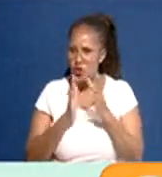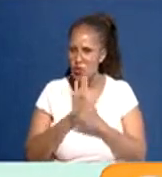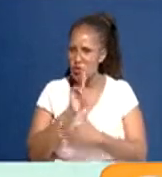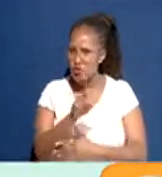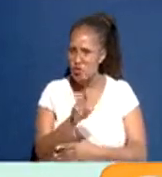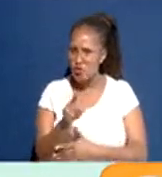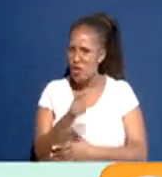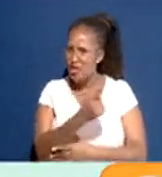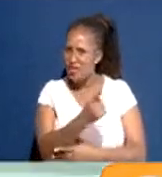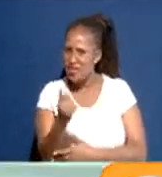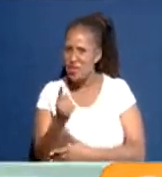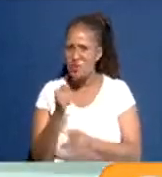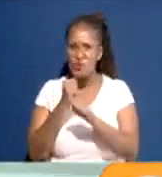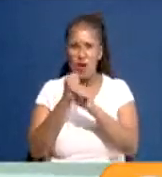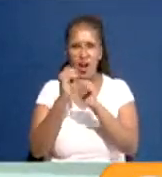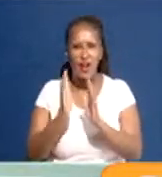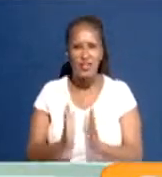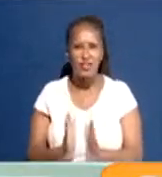Hawa wafanyikazi